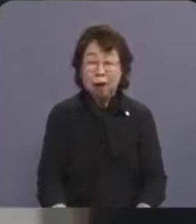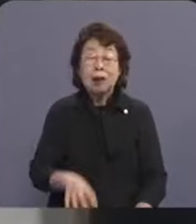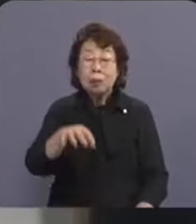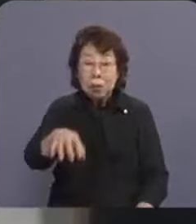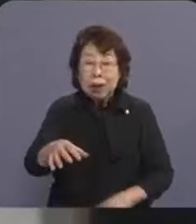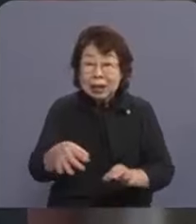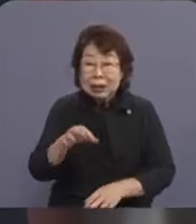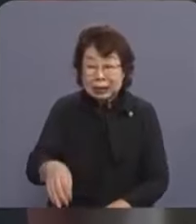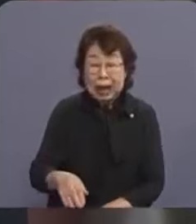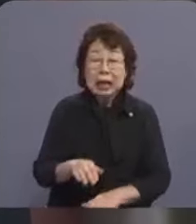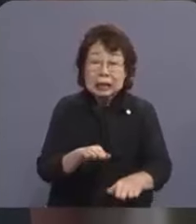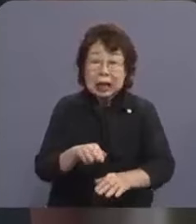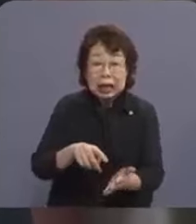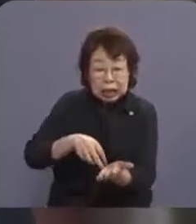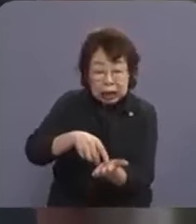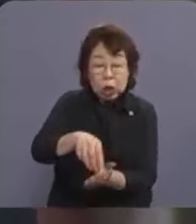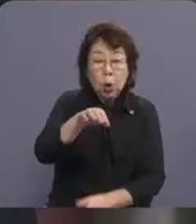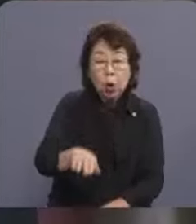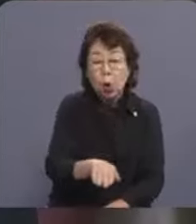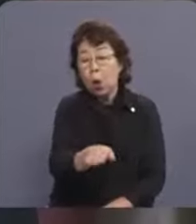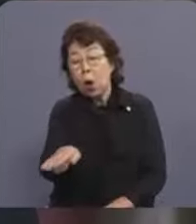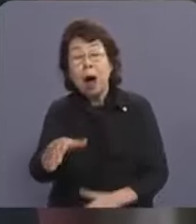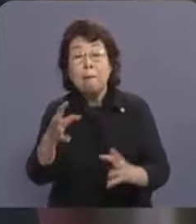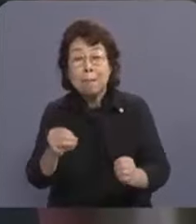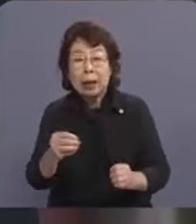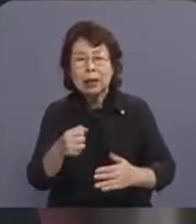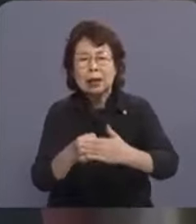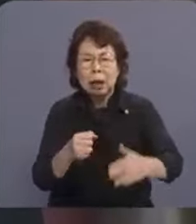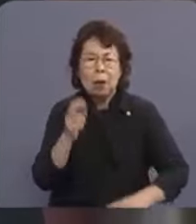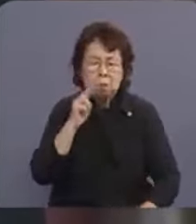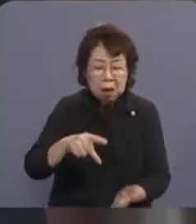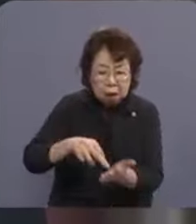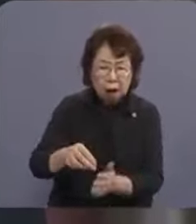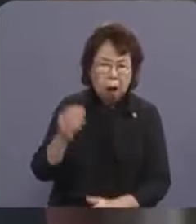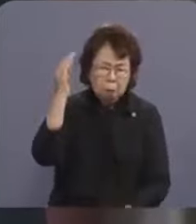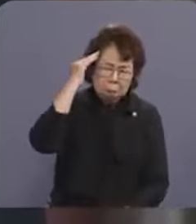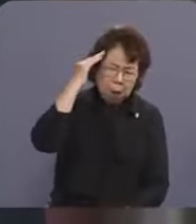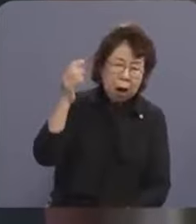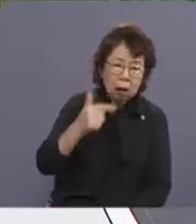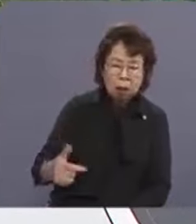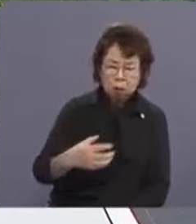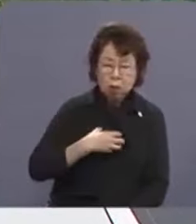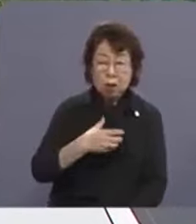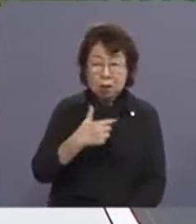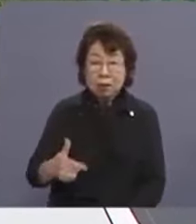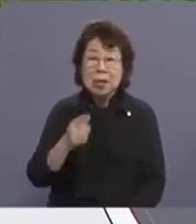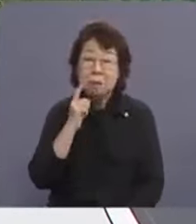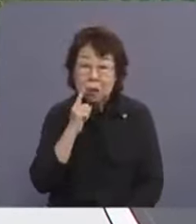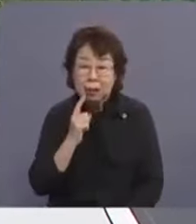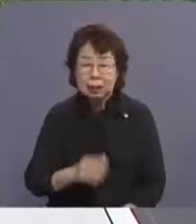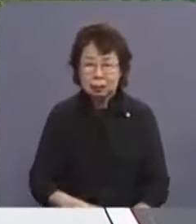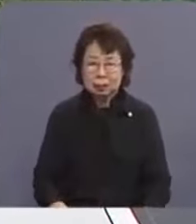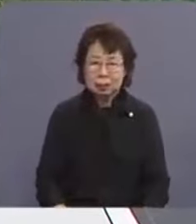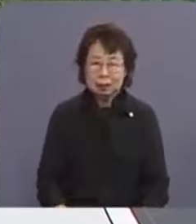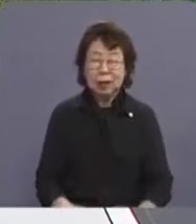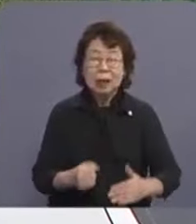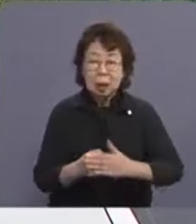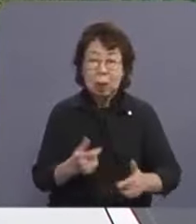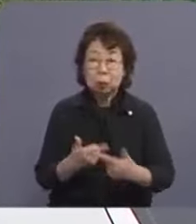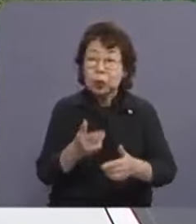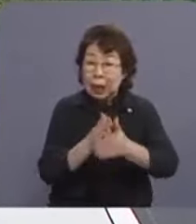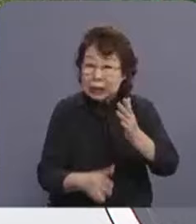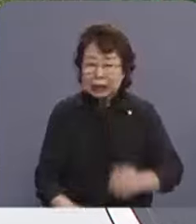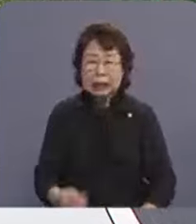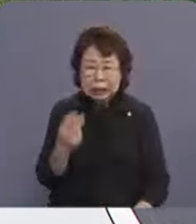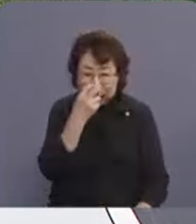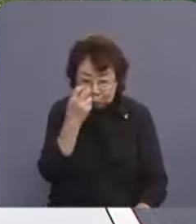매장은 차량이 인도를 통해 드나드는 경우가 대부분인만큼 보행자의 안전을 위협한다는 지적도 있다라 나왔는데요이 때문에 부산시가